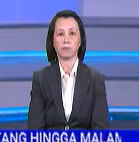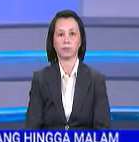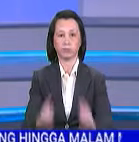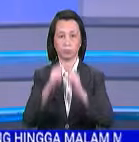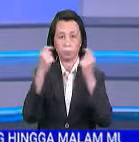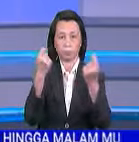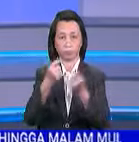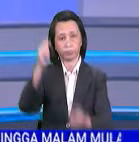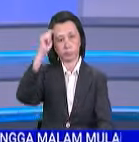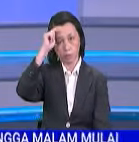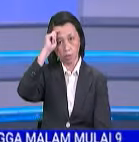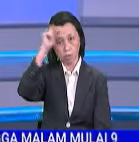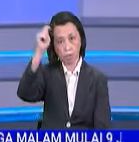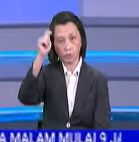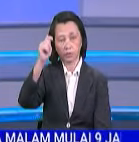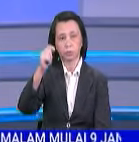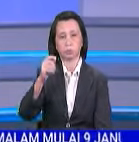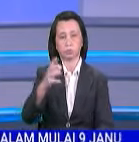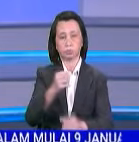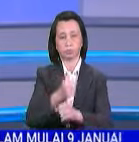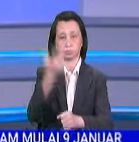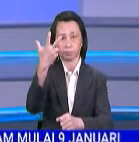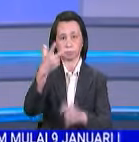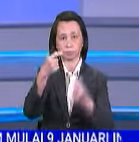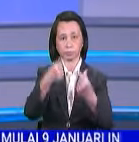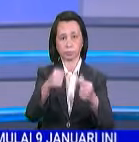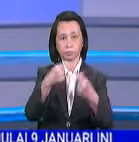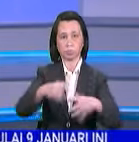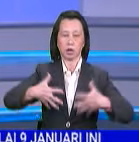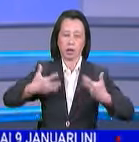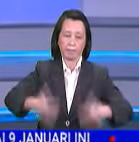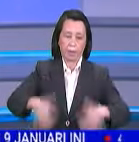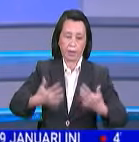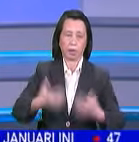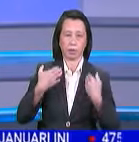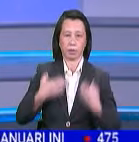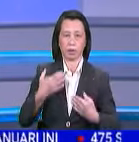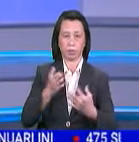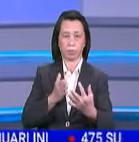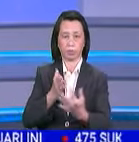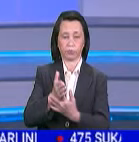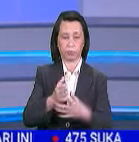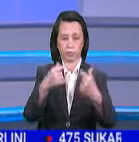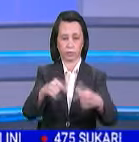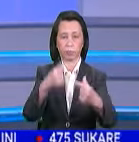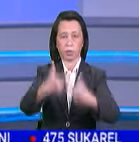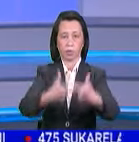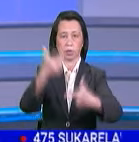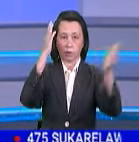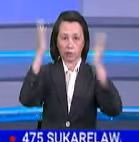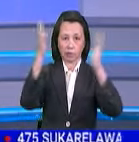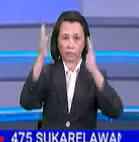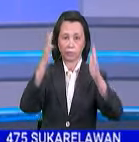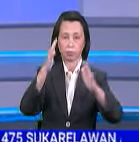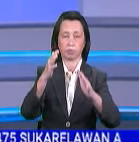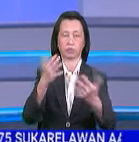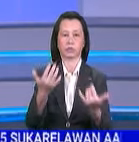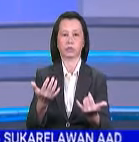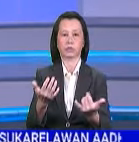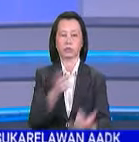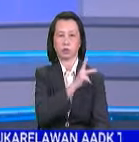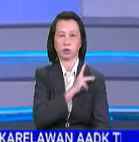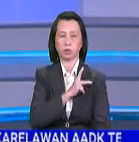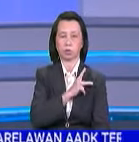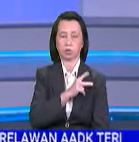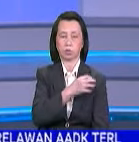Pasukan Terengganu FC TFC merangka 3 perlawanan sebagai pemanas badan sebelum mengharungi kempen Liga Malaysia Liga M musim ini. Ketua